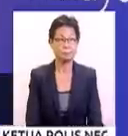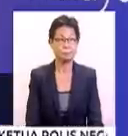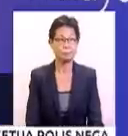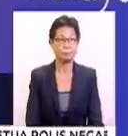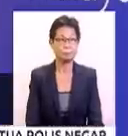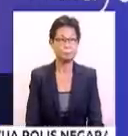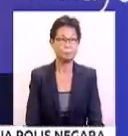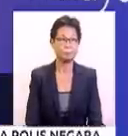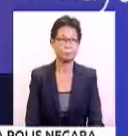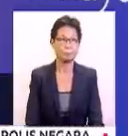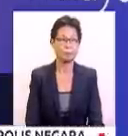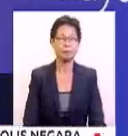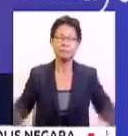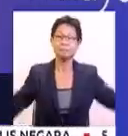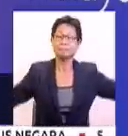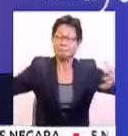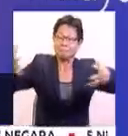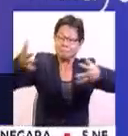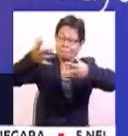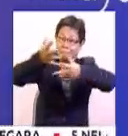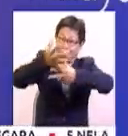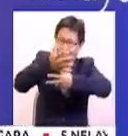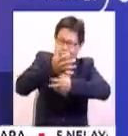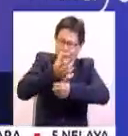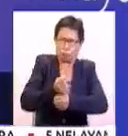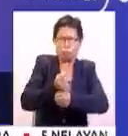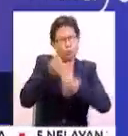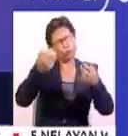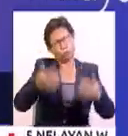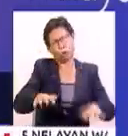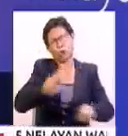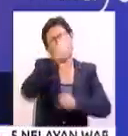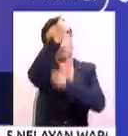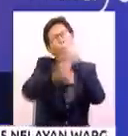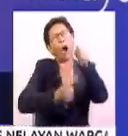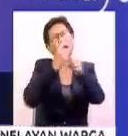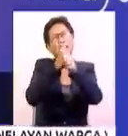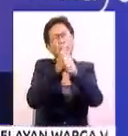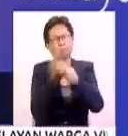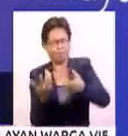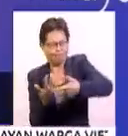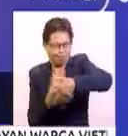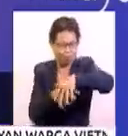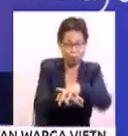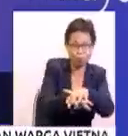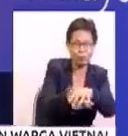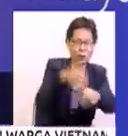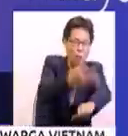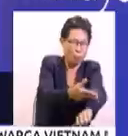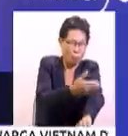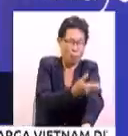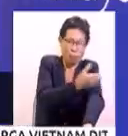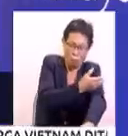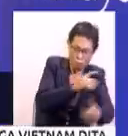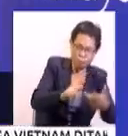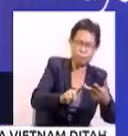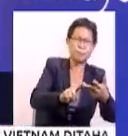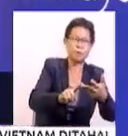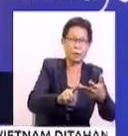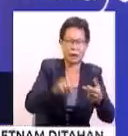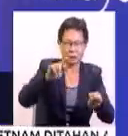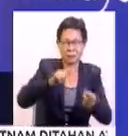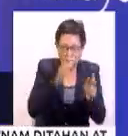To sum up, it has been a year of consolidation, rehabilitation and